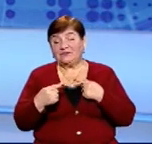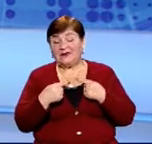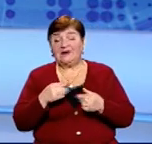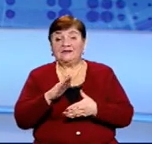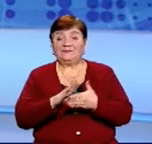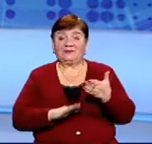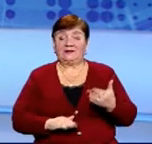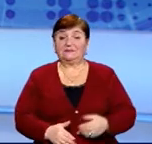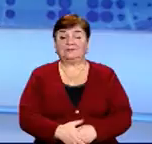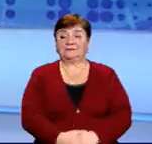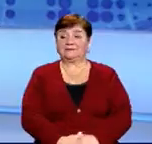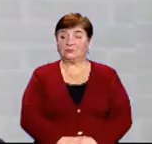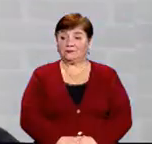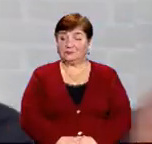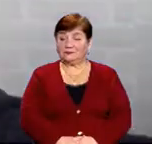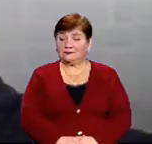Андрій Андрусяк.